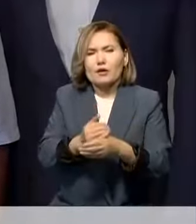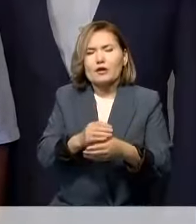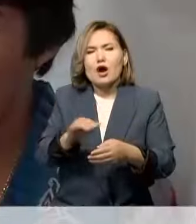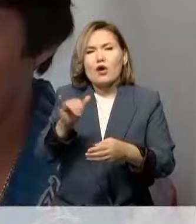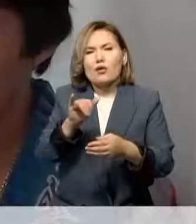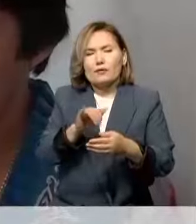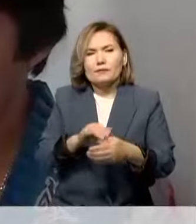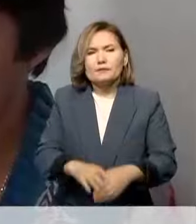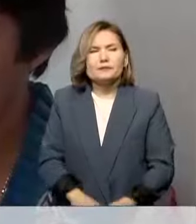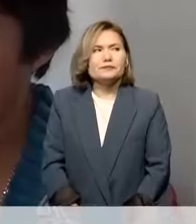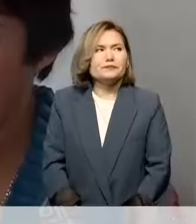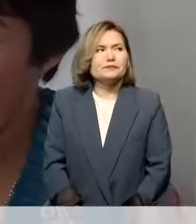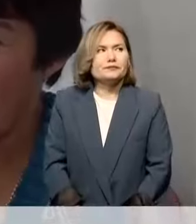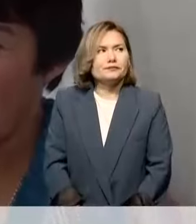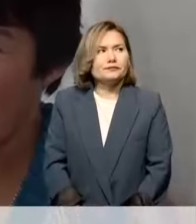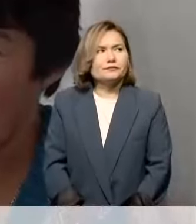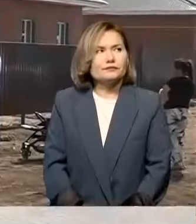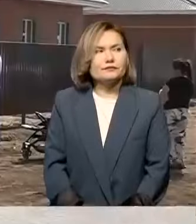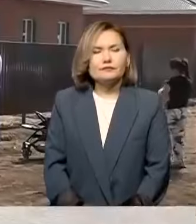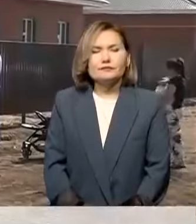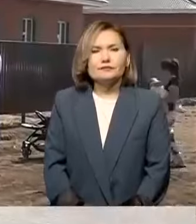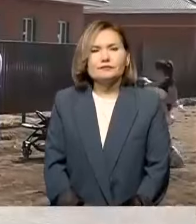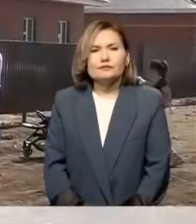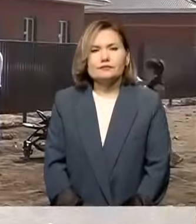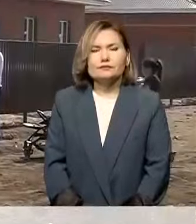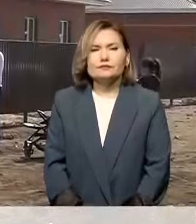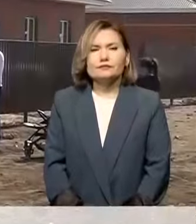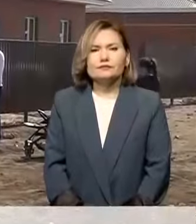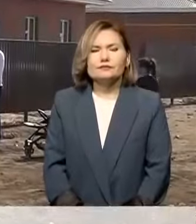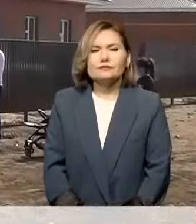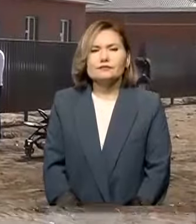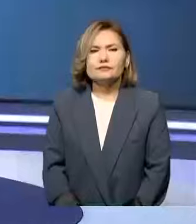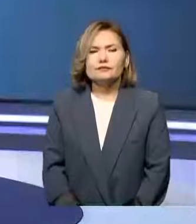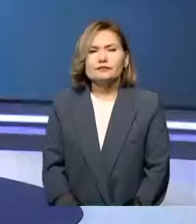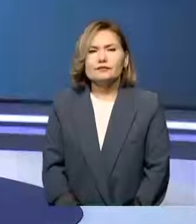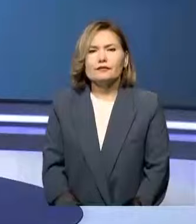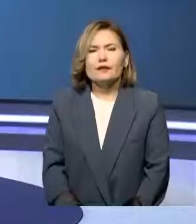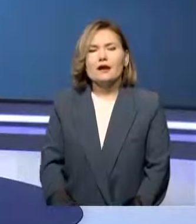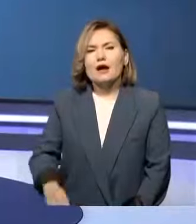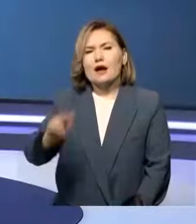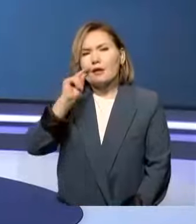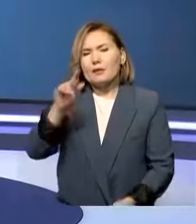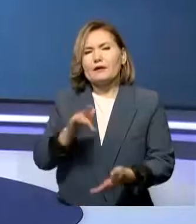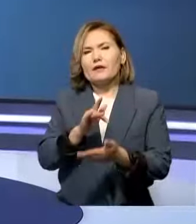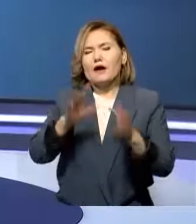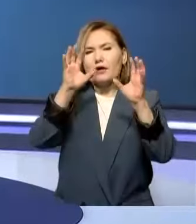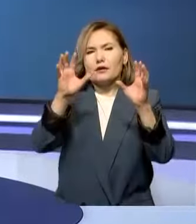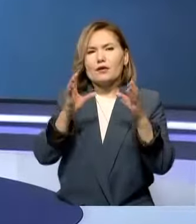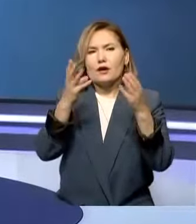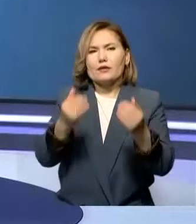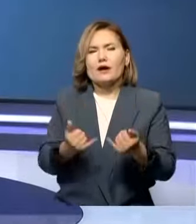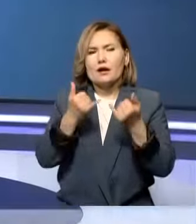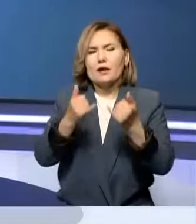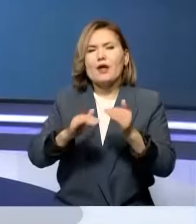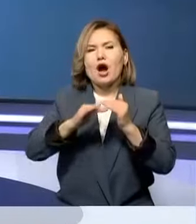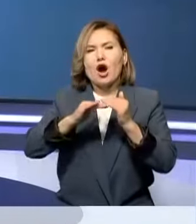Орал қаласынан Ерденбек Жылқайдарұлы, Ербол Меңдіғалиев, Эльдар Аюпов 24 кезет. Шымкентте Конституция күніне